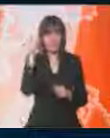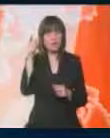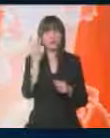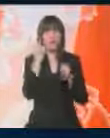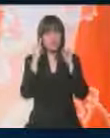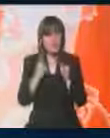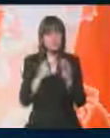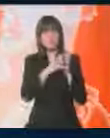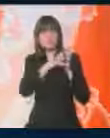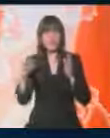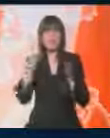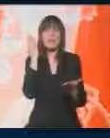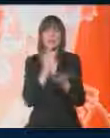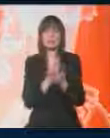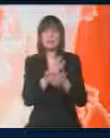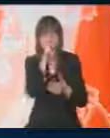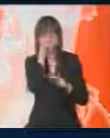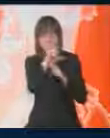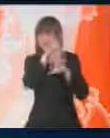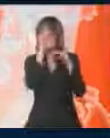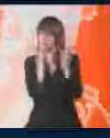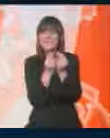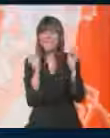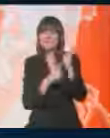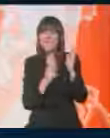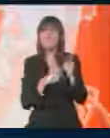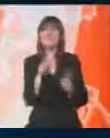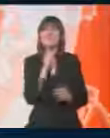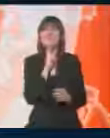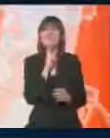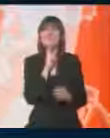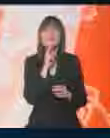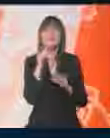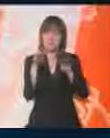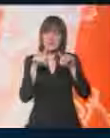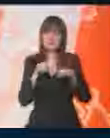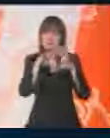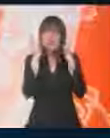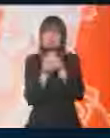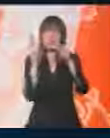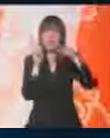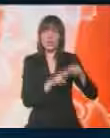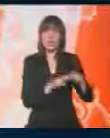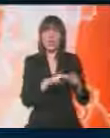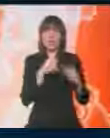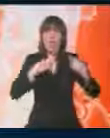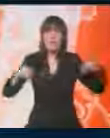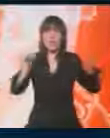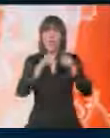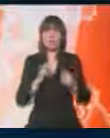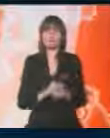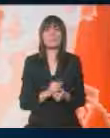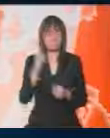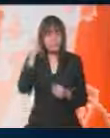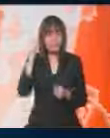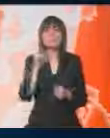sada pa nadalje biti na meti svih onih zahtjeva kojima su podložni i svi ostali narodi Zapadnog Balkana.